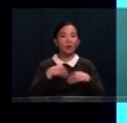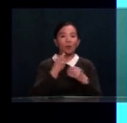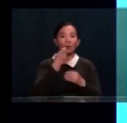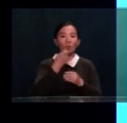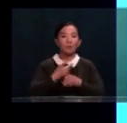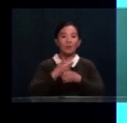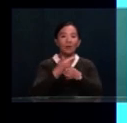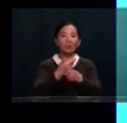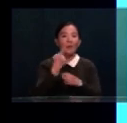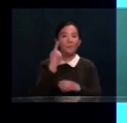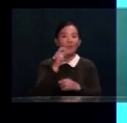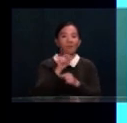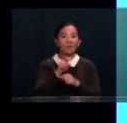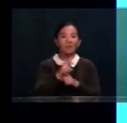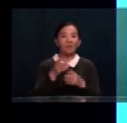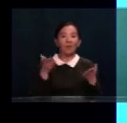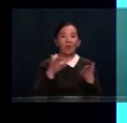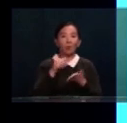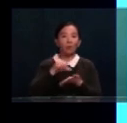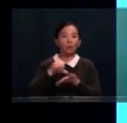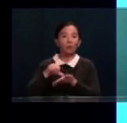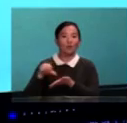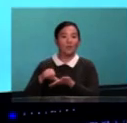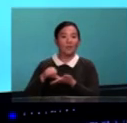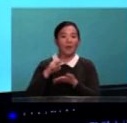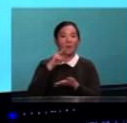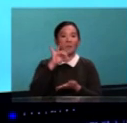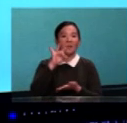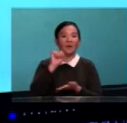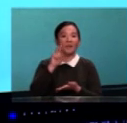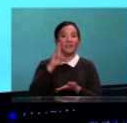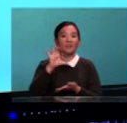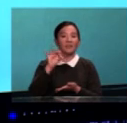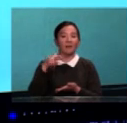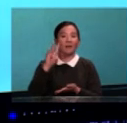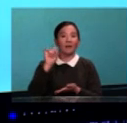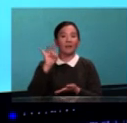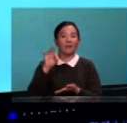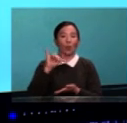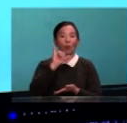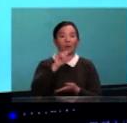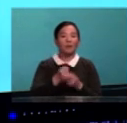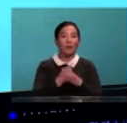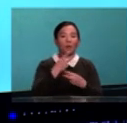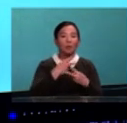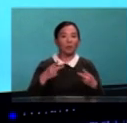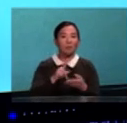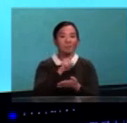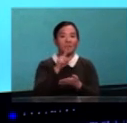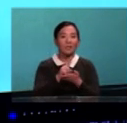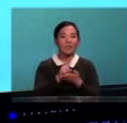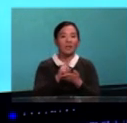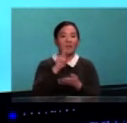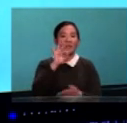подсказку. В первом задании, в котором участвует пероксид натрия, у вас образуется обязательно